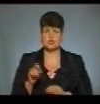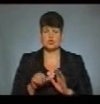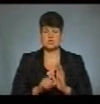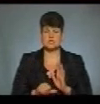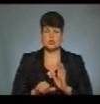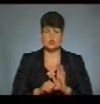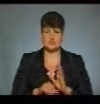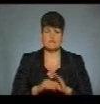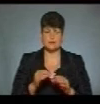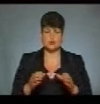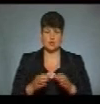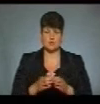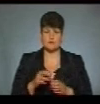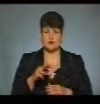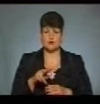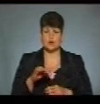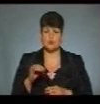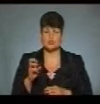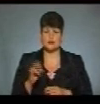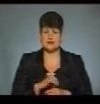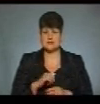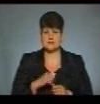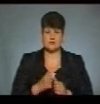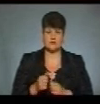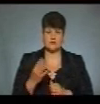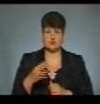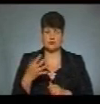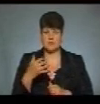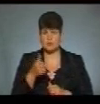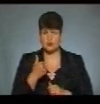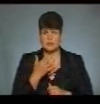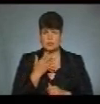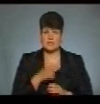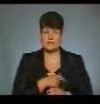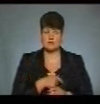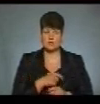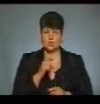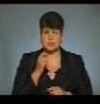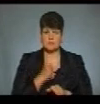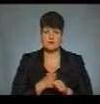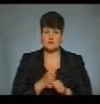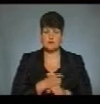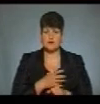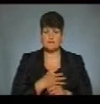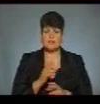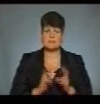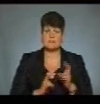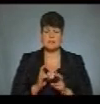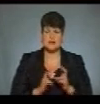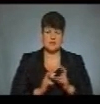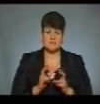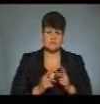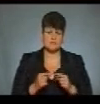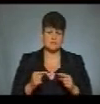166-й виборчий округ. Микола Люшняк – самовисуванець. 45 років – народний депутат України. Працював у приватних підприємствах та